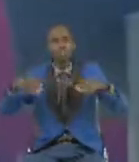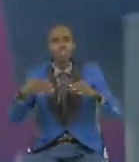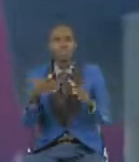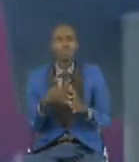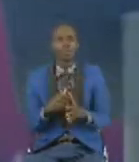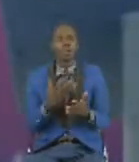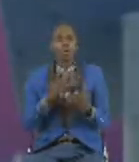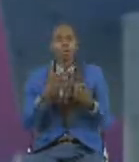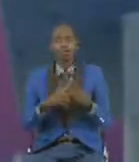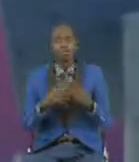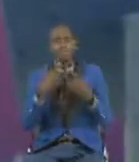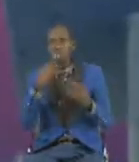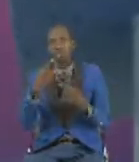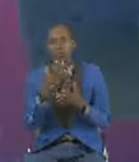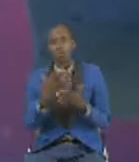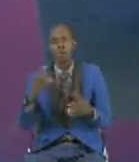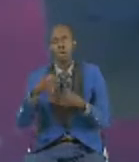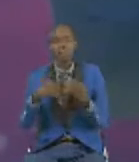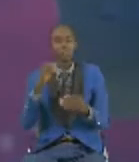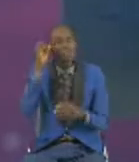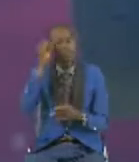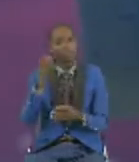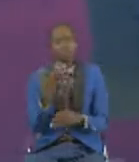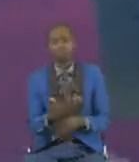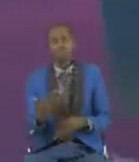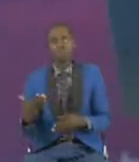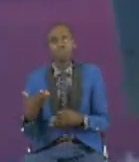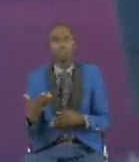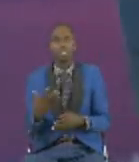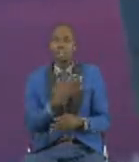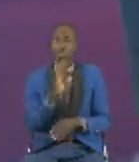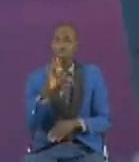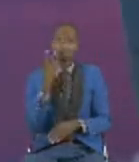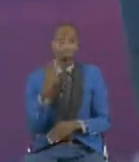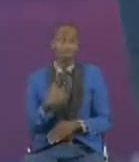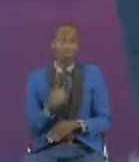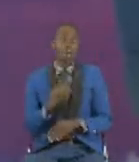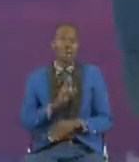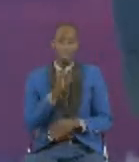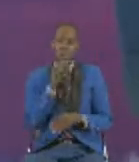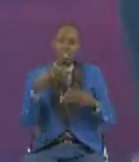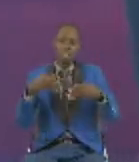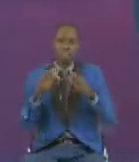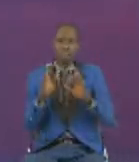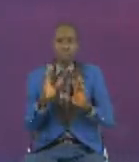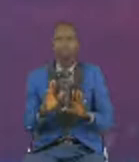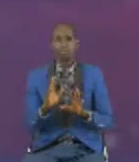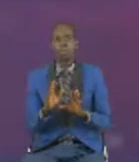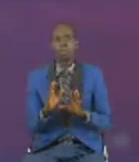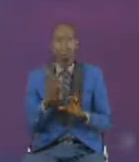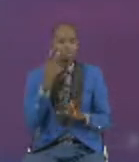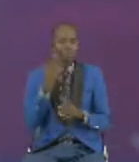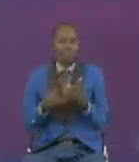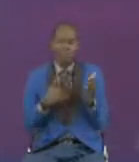qui il veut présenter le produit. Il dit, ah, je suis un vendeur. Regardez ce